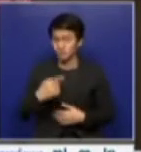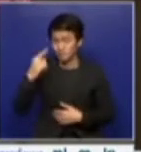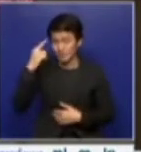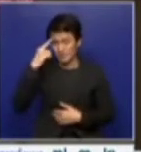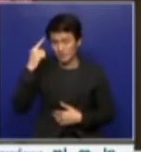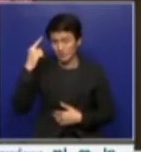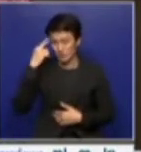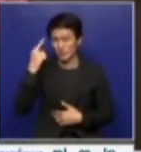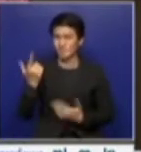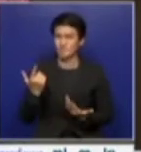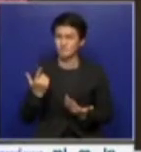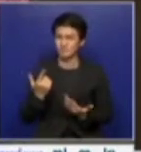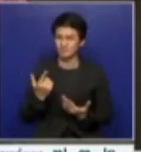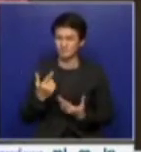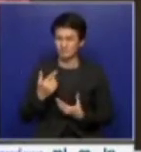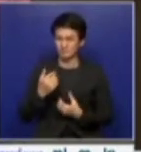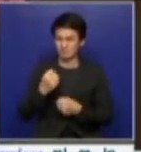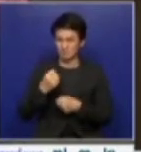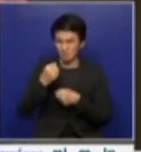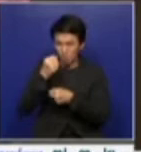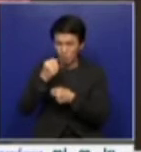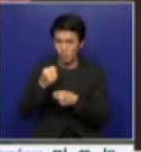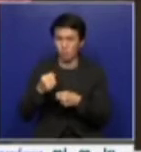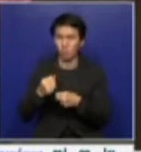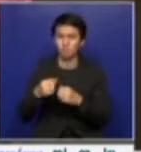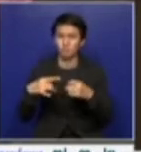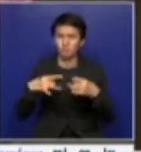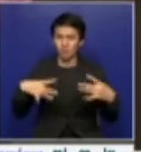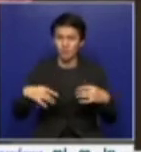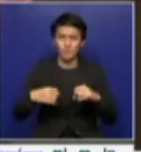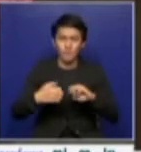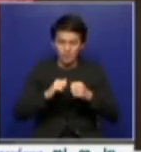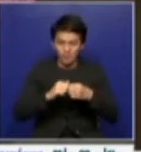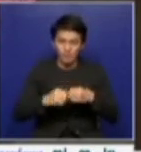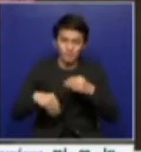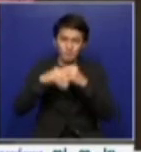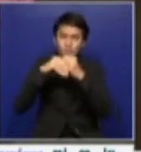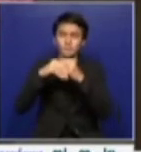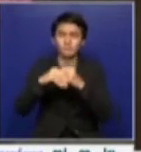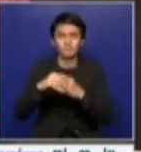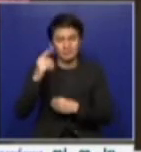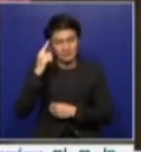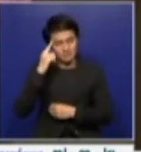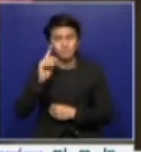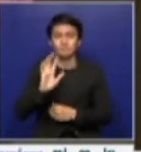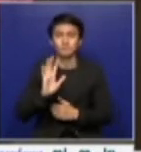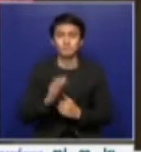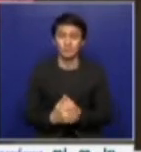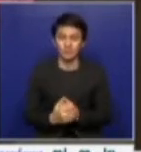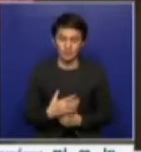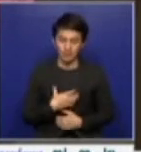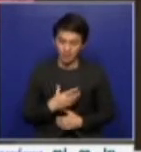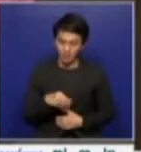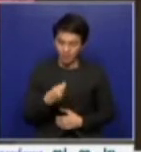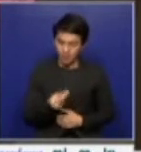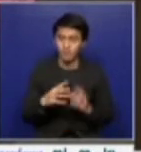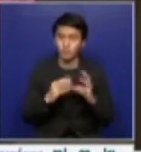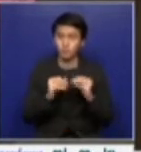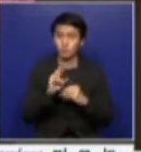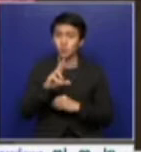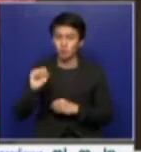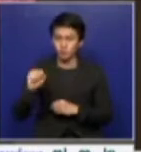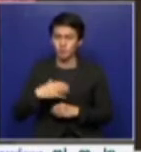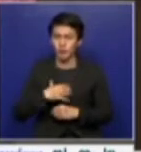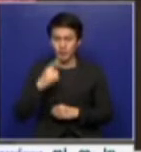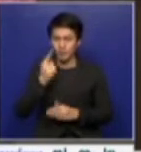ทำให้เกิดความขัดแย้งหรือความแตกแยกเพิ่มมากขึ้นและขอให้การประชุมและสไตล์อย่างนี้เป็นการอภิปรายอย่างสร้าง